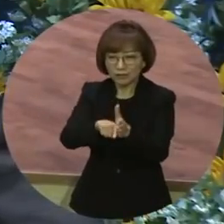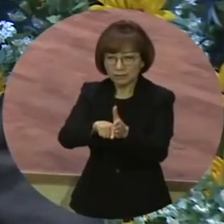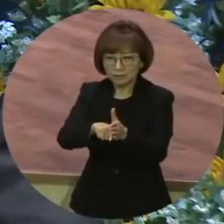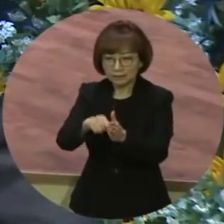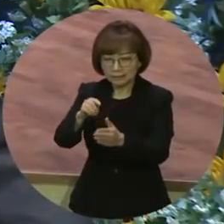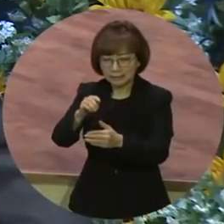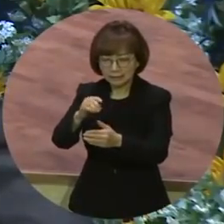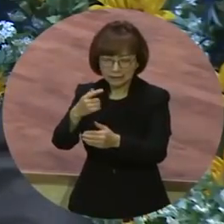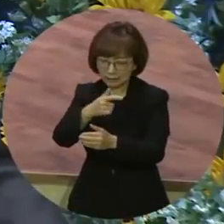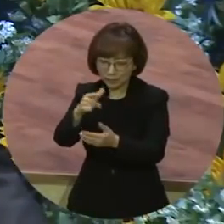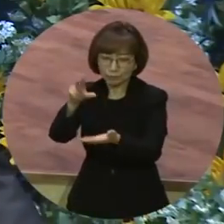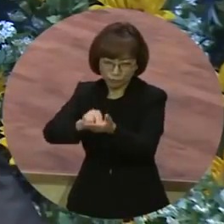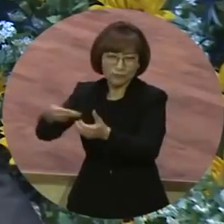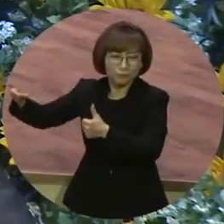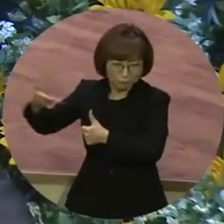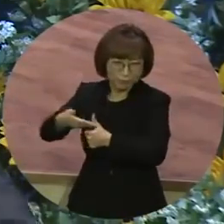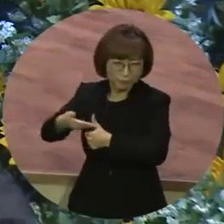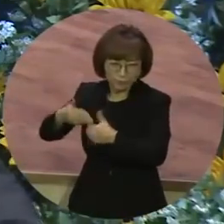만들어놨어요. 자랑할 게 없어요.